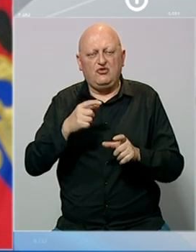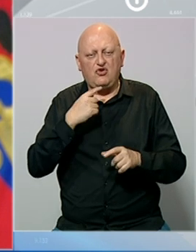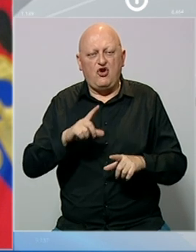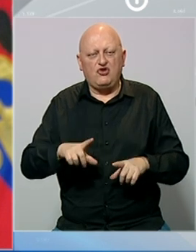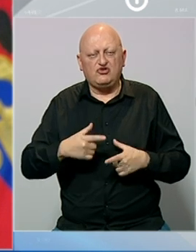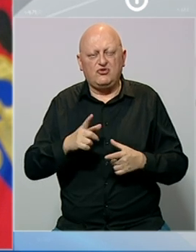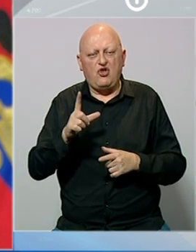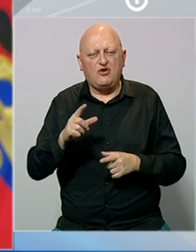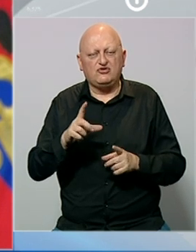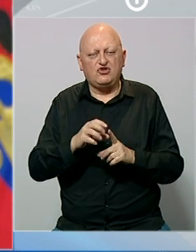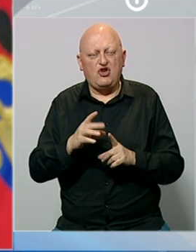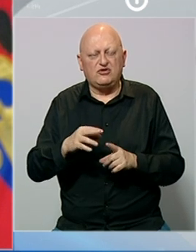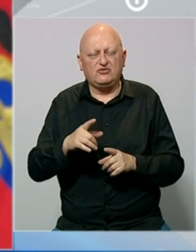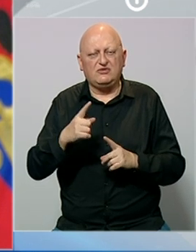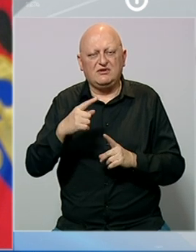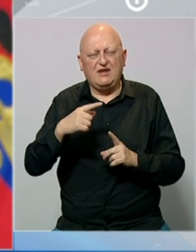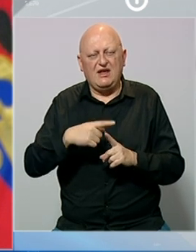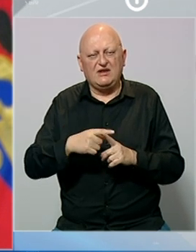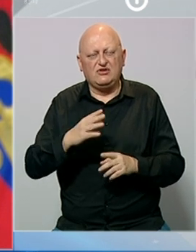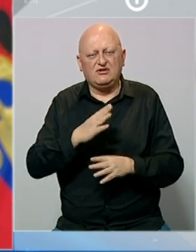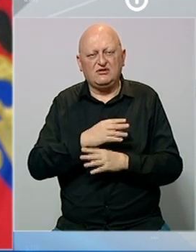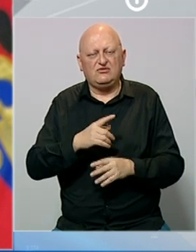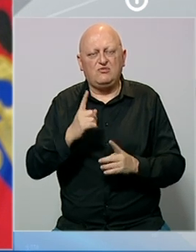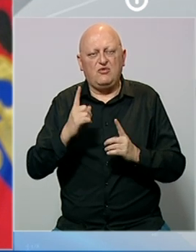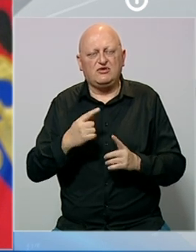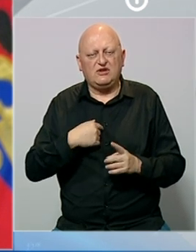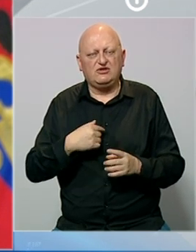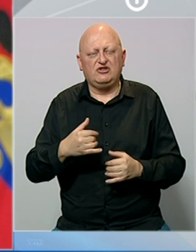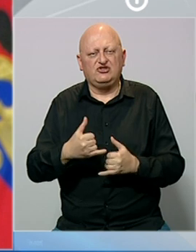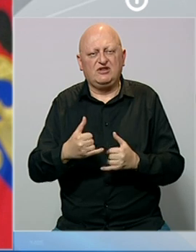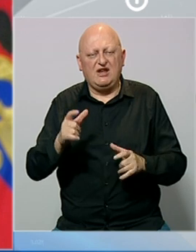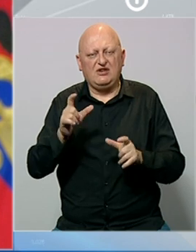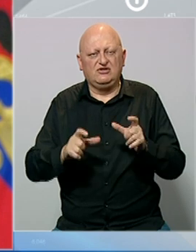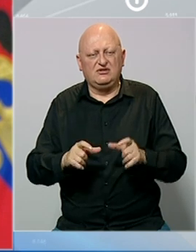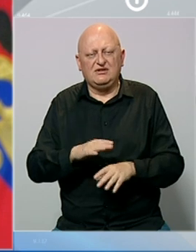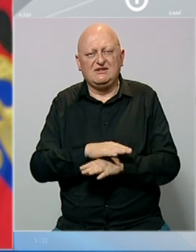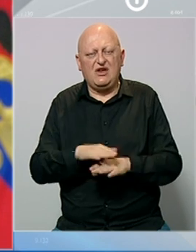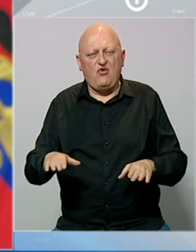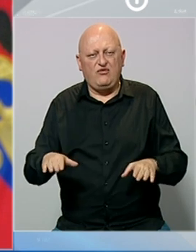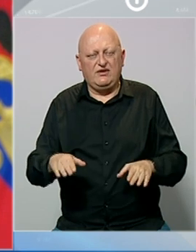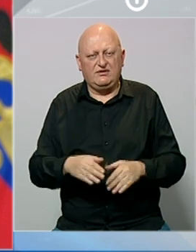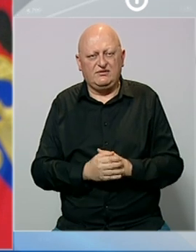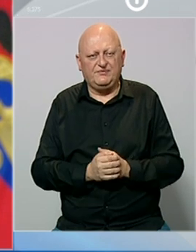u Lugansku i Donjecku, Hersunu i Zaporožju postali su naši građani, zauvijek.